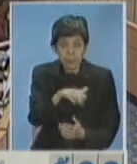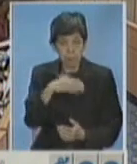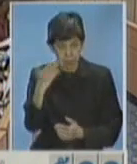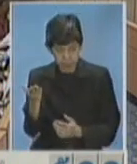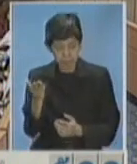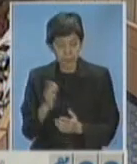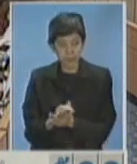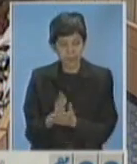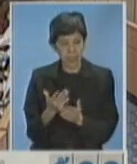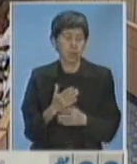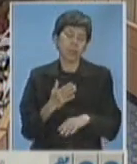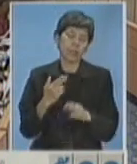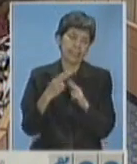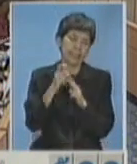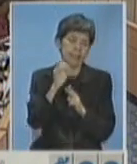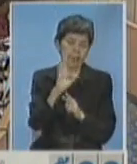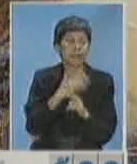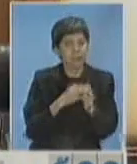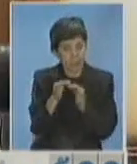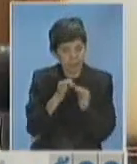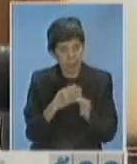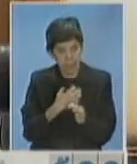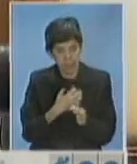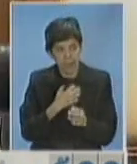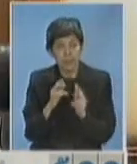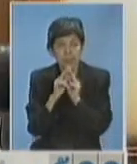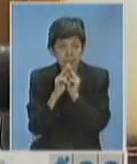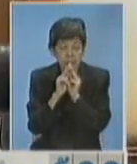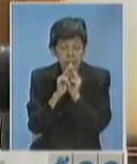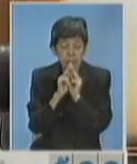านครับเดี๋ยวจะเสียหายนะครับขออนุญาตนำเรียนท่านกรรมาธิการนะ